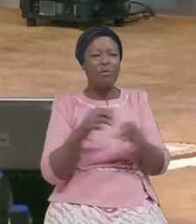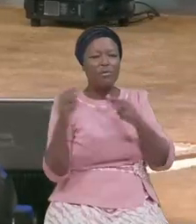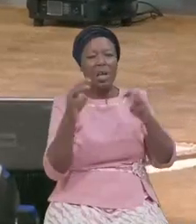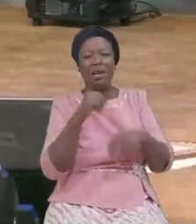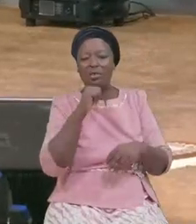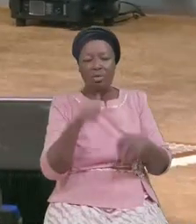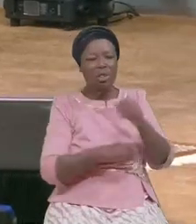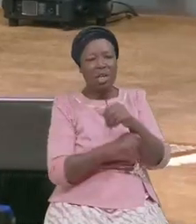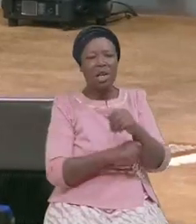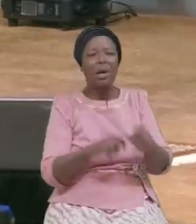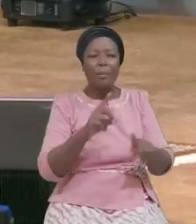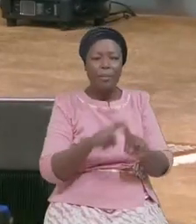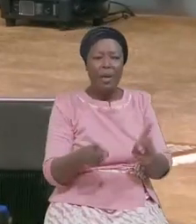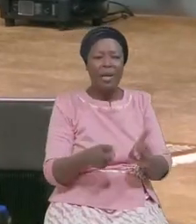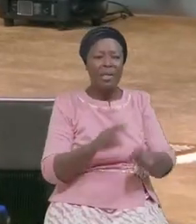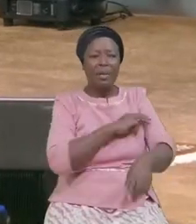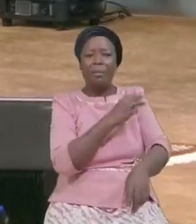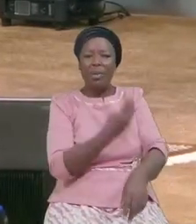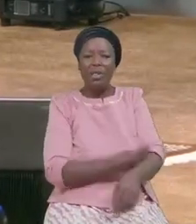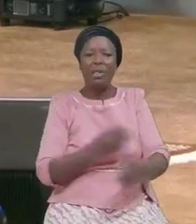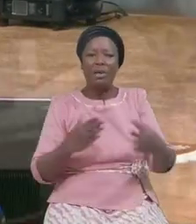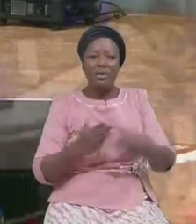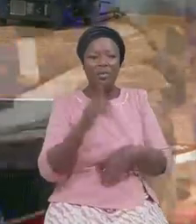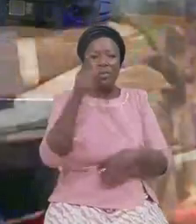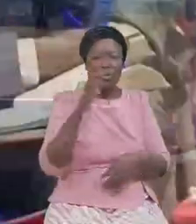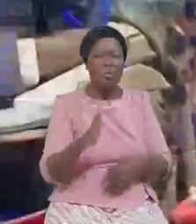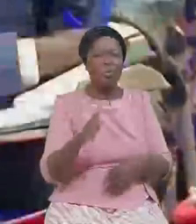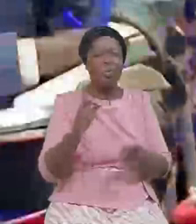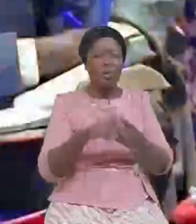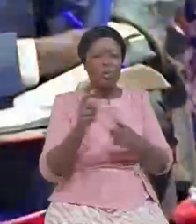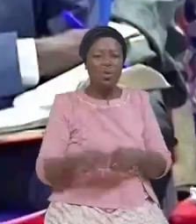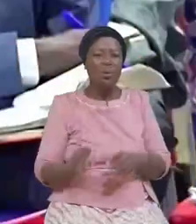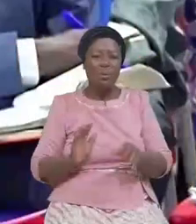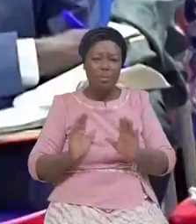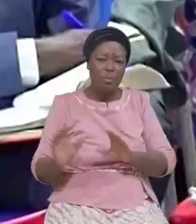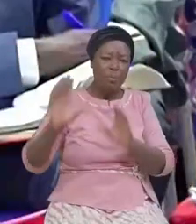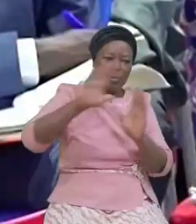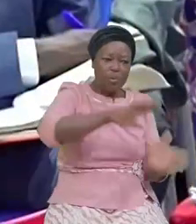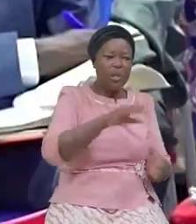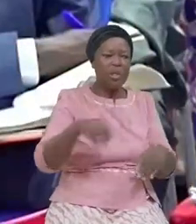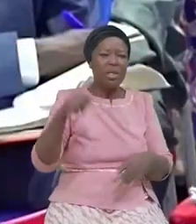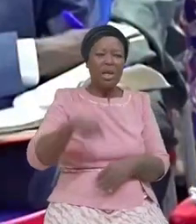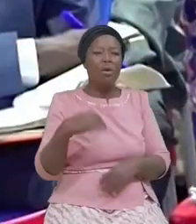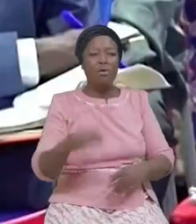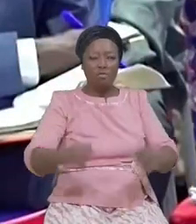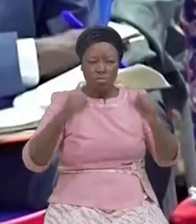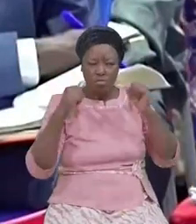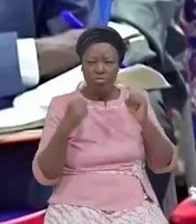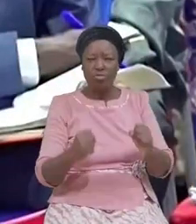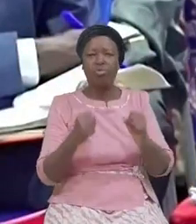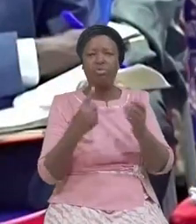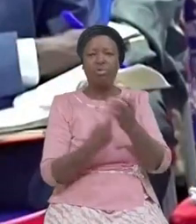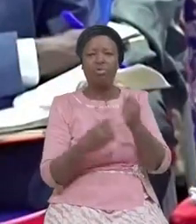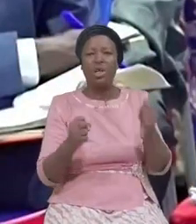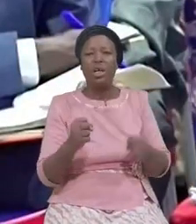charnelles, mais puissantes, par la vertu de Dieu, pour renverser des forteresses. Les armes